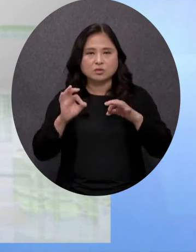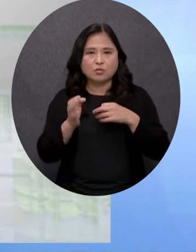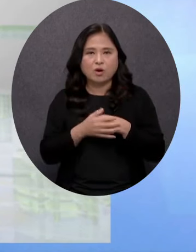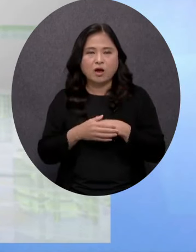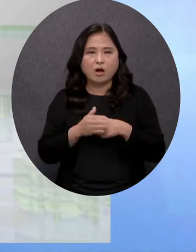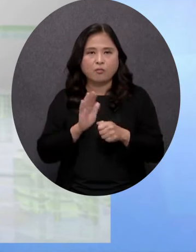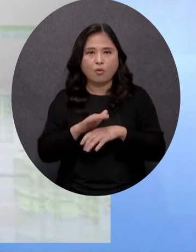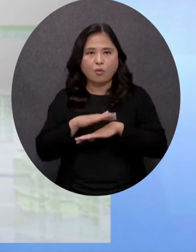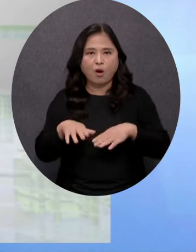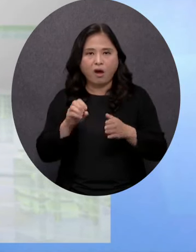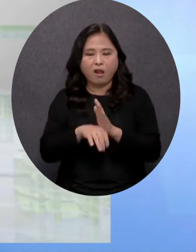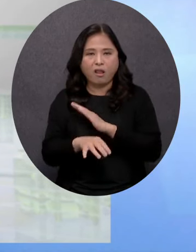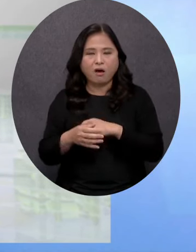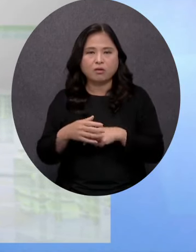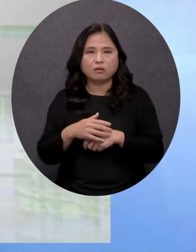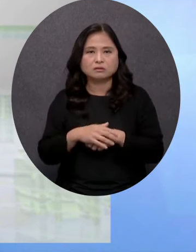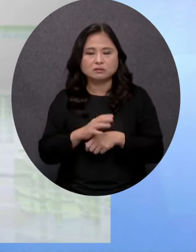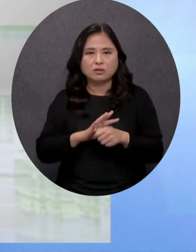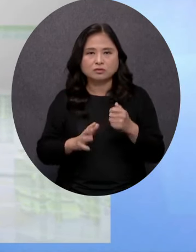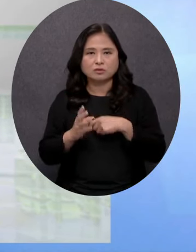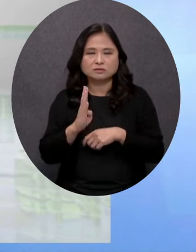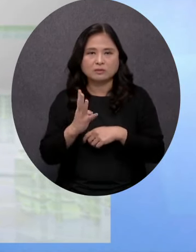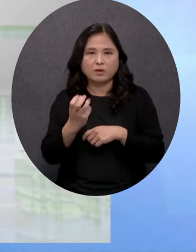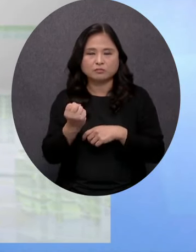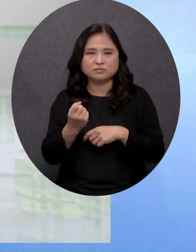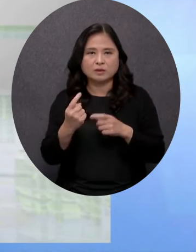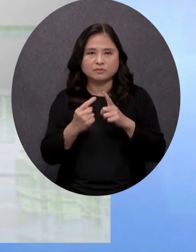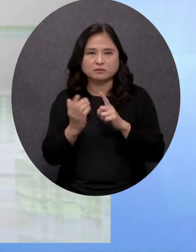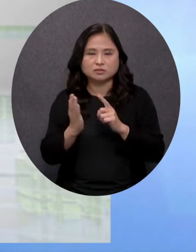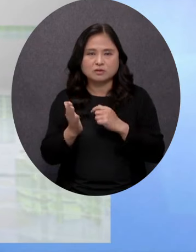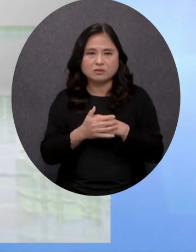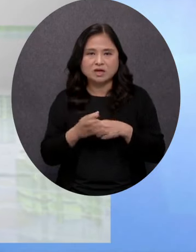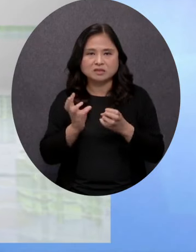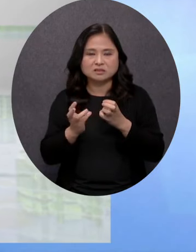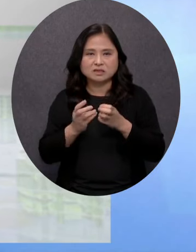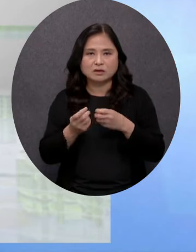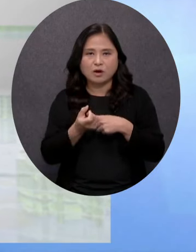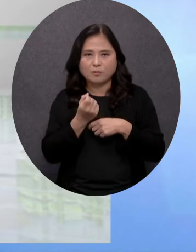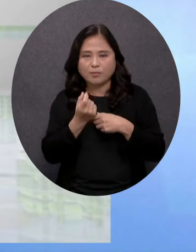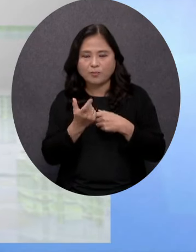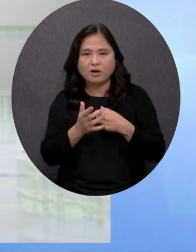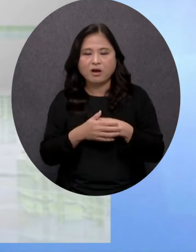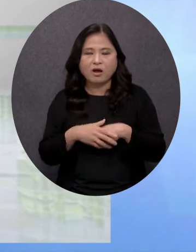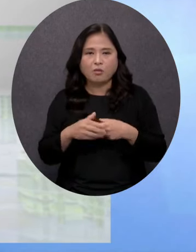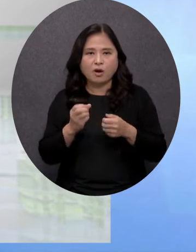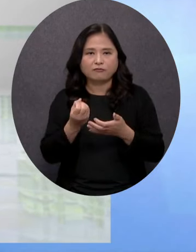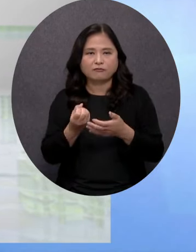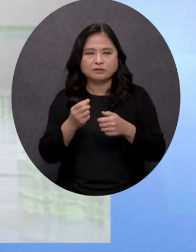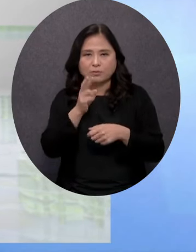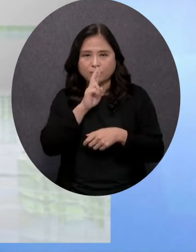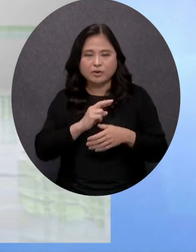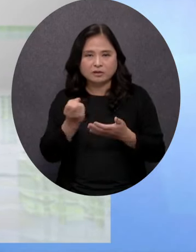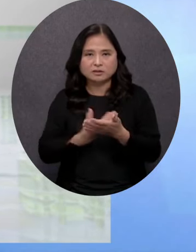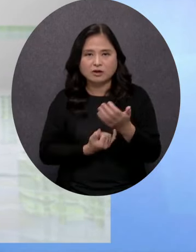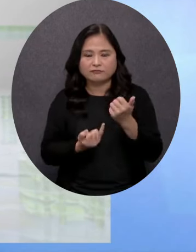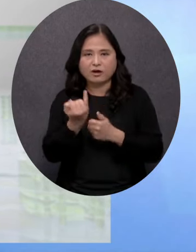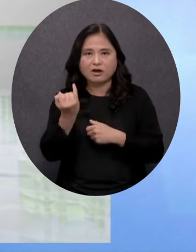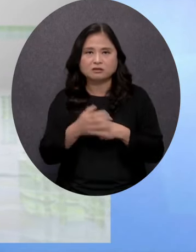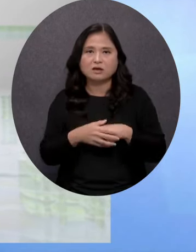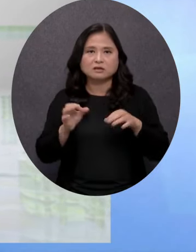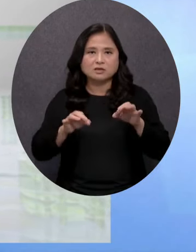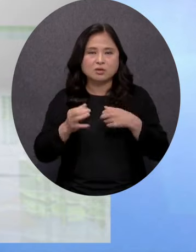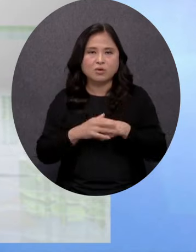保安措施，导致大约450人资料外泄，裁定违反私隐条例。消委会说已经积极